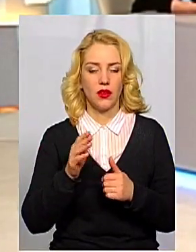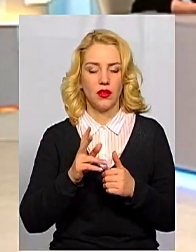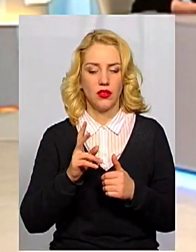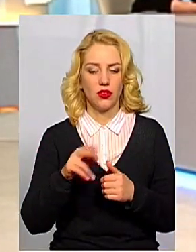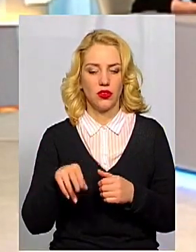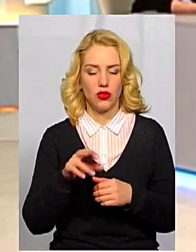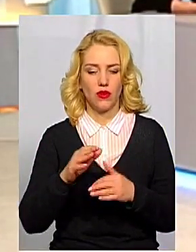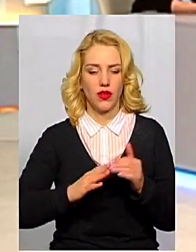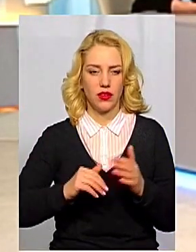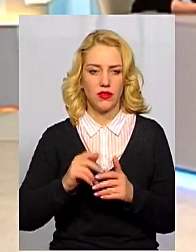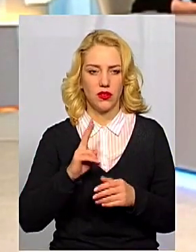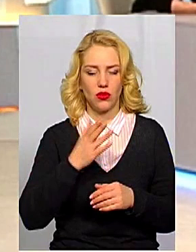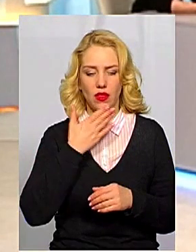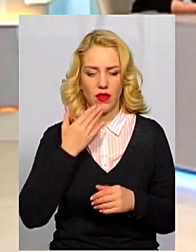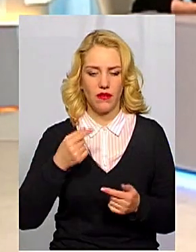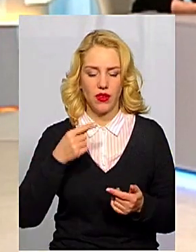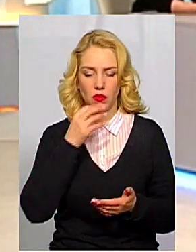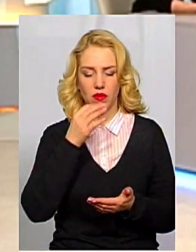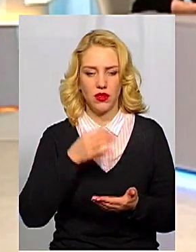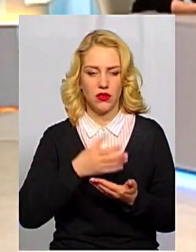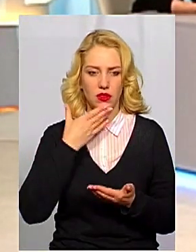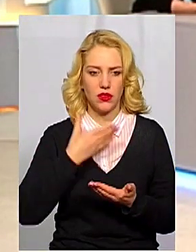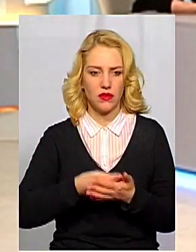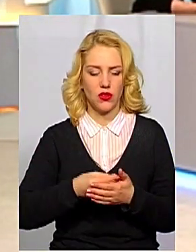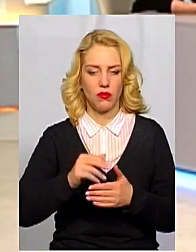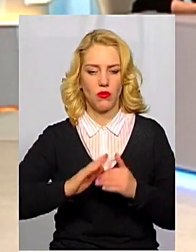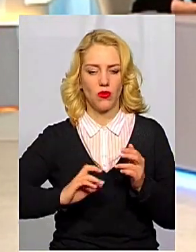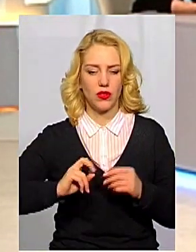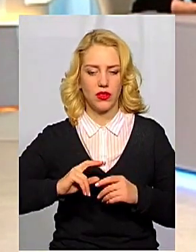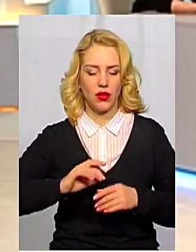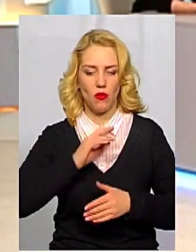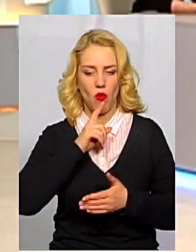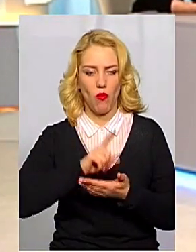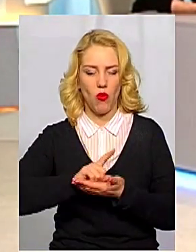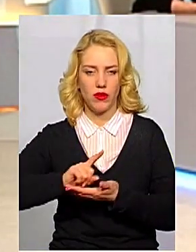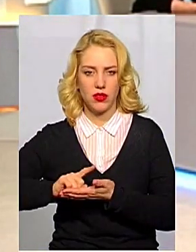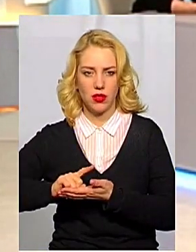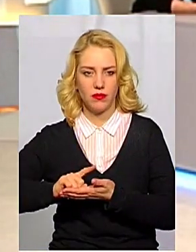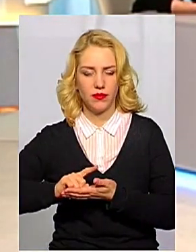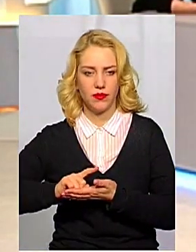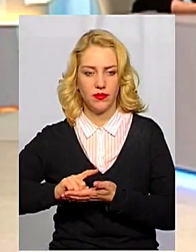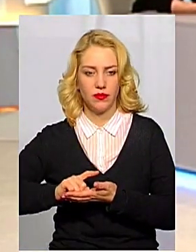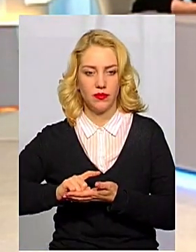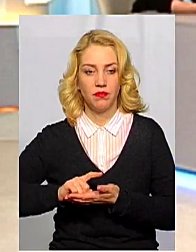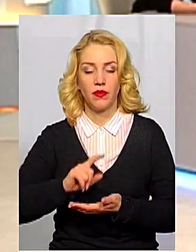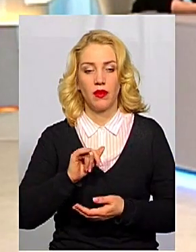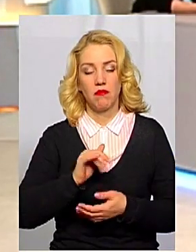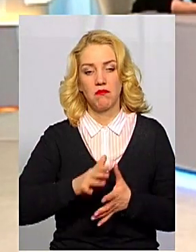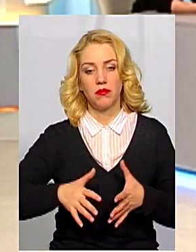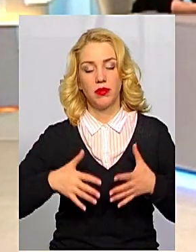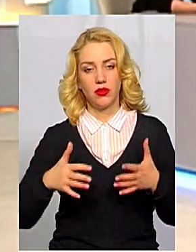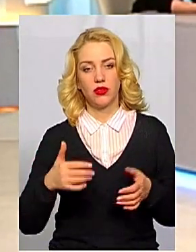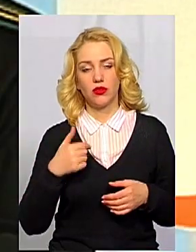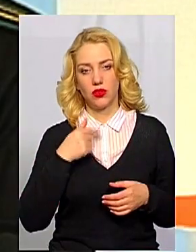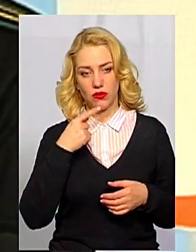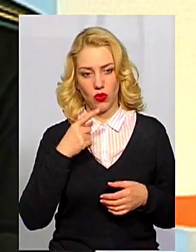повністю відповідають своїм професійним обов'язкам. Тобто, ну, в більшості в нас, я ж